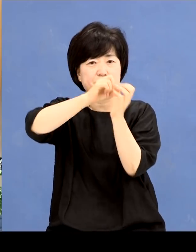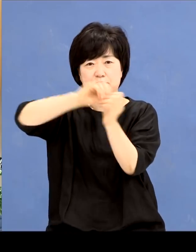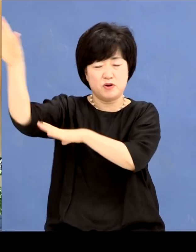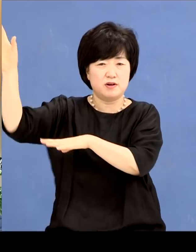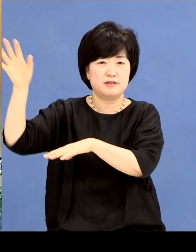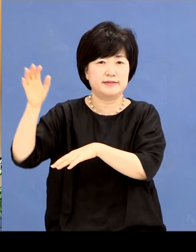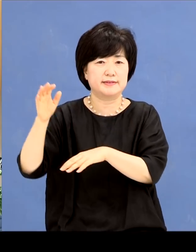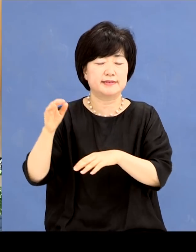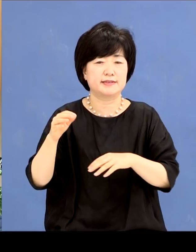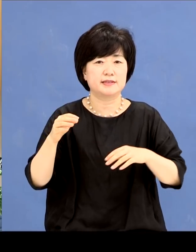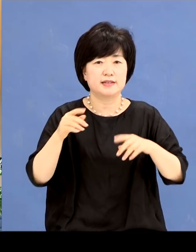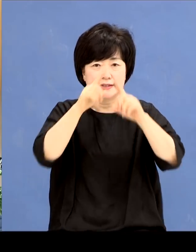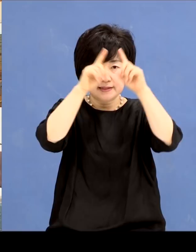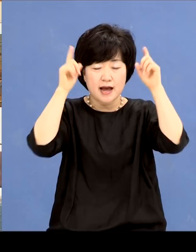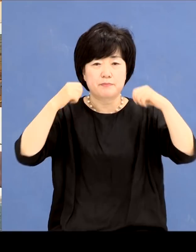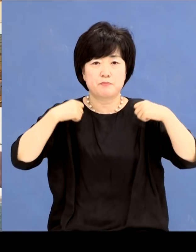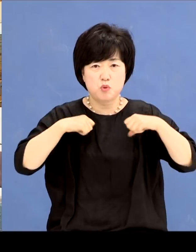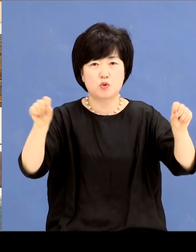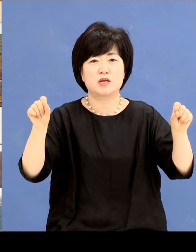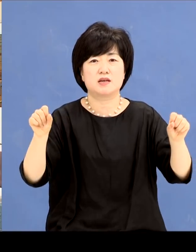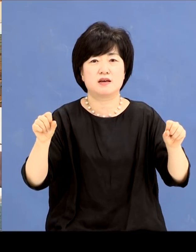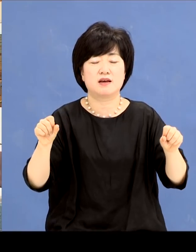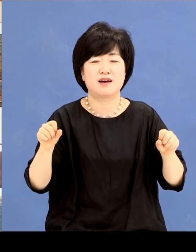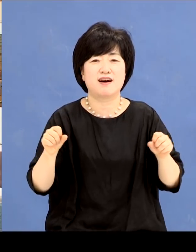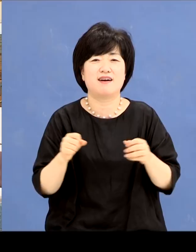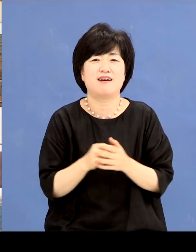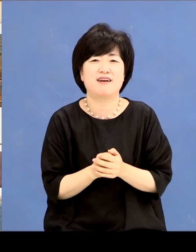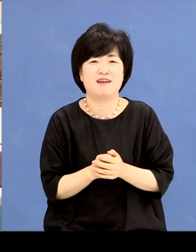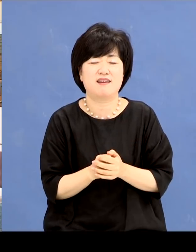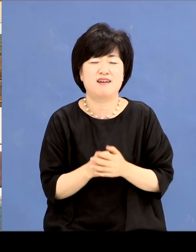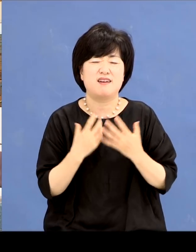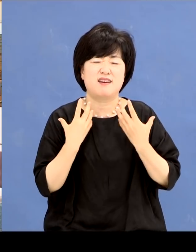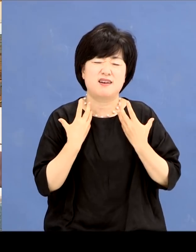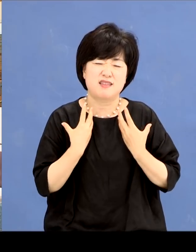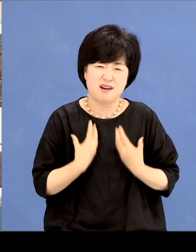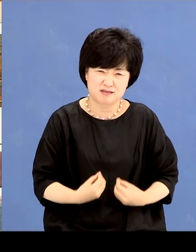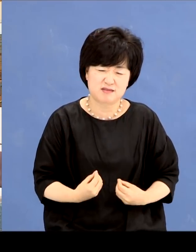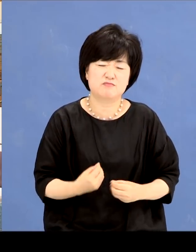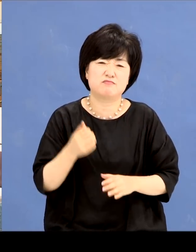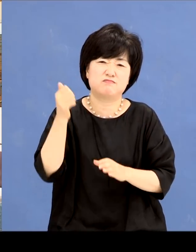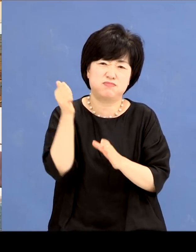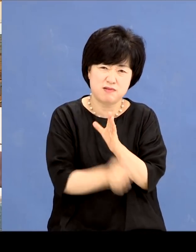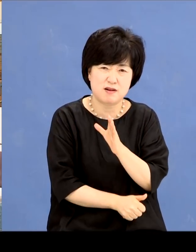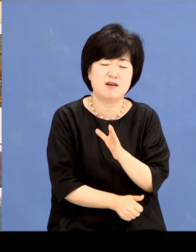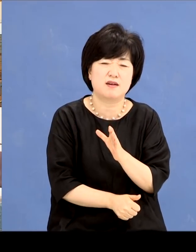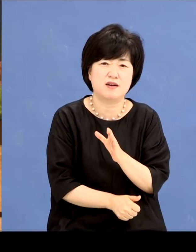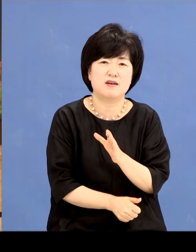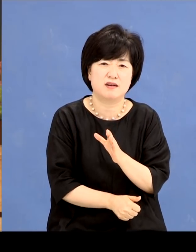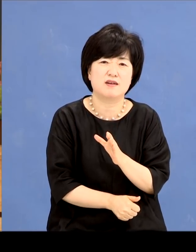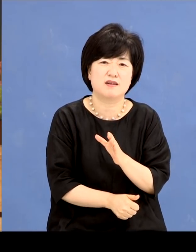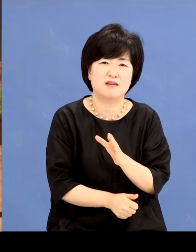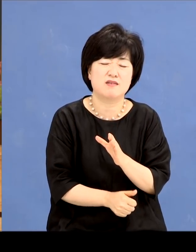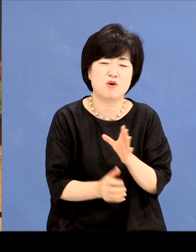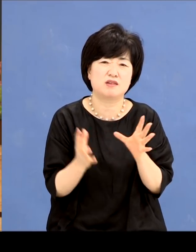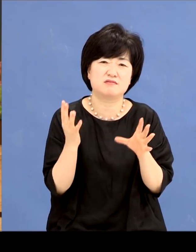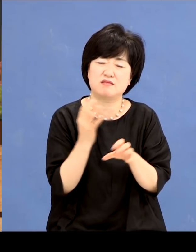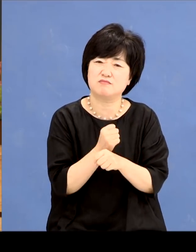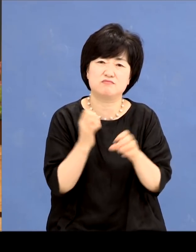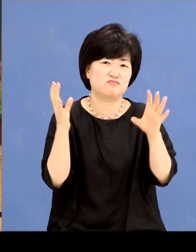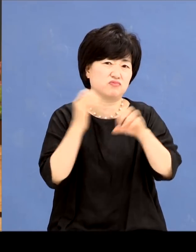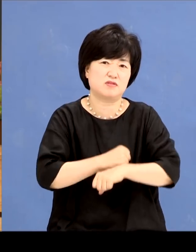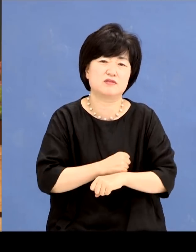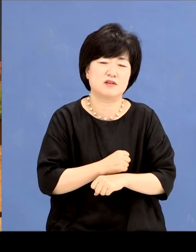대학까지 포기하고 네. 완전히 그냥 낙심과 그렇죠. 절망이 그렇죠. 그냥 왔군요. 완전히 다 무너졌어요.